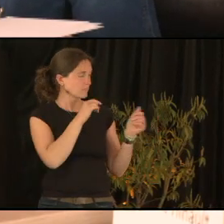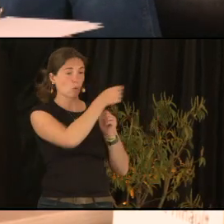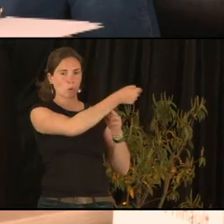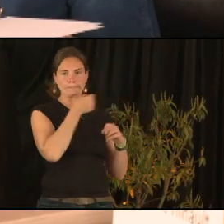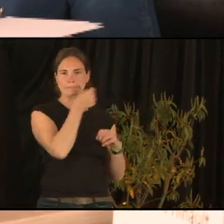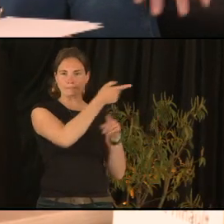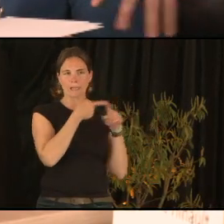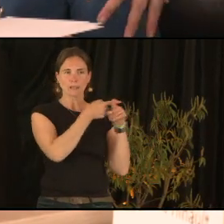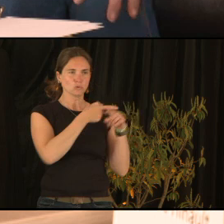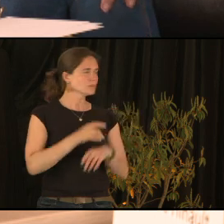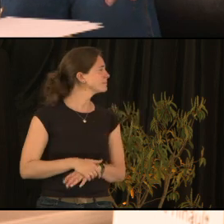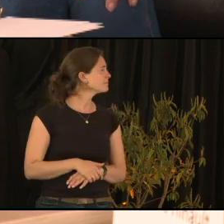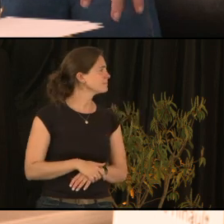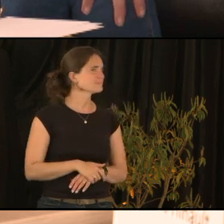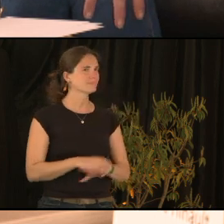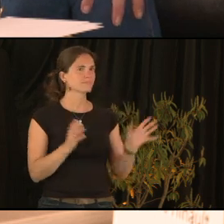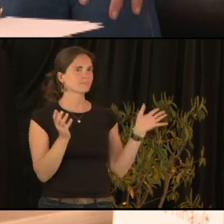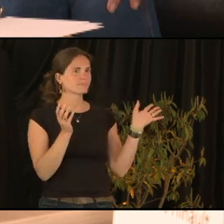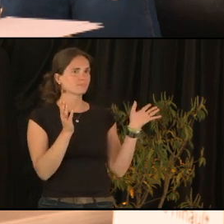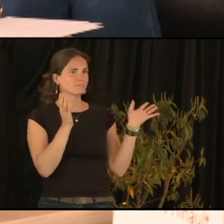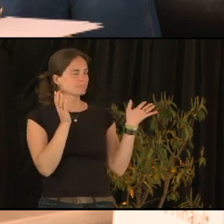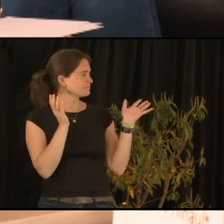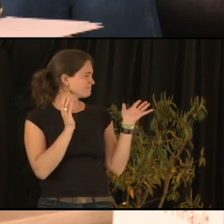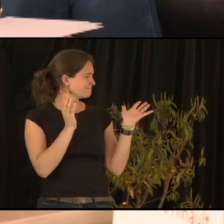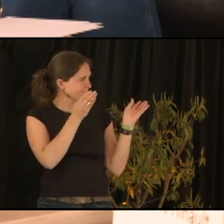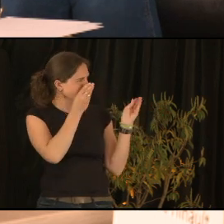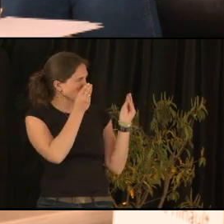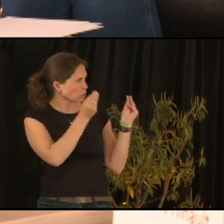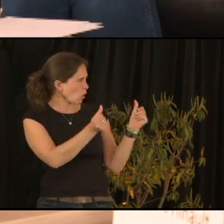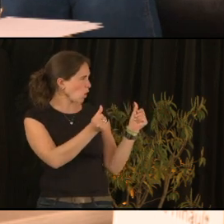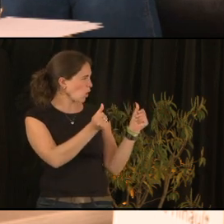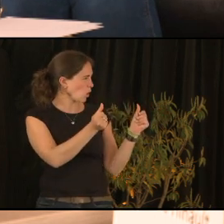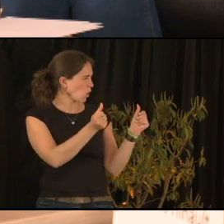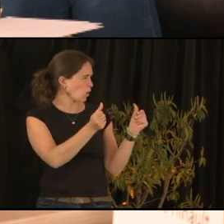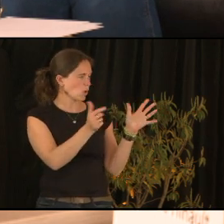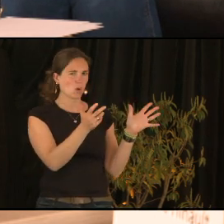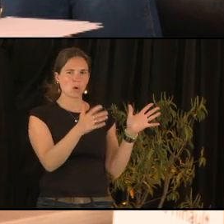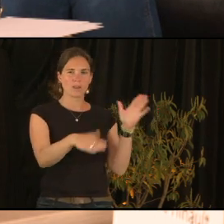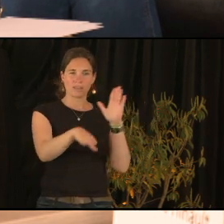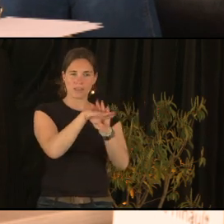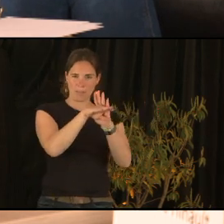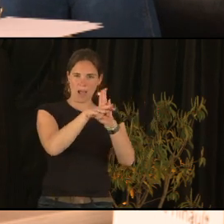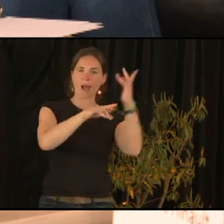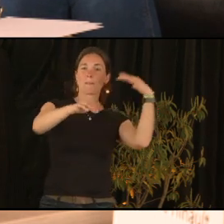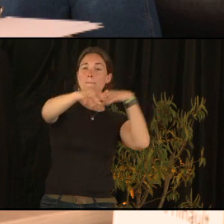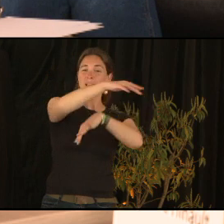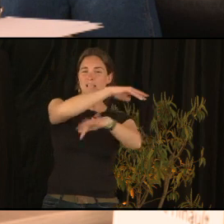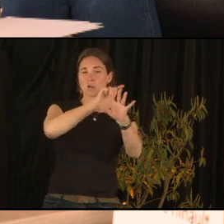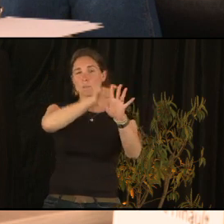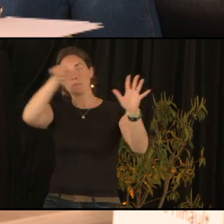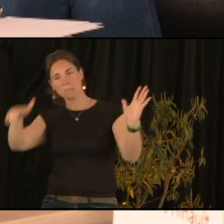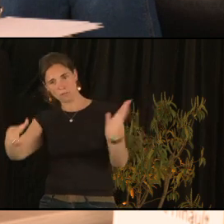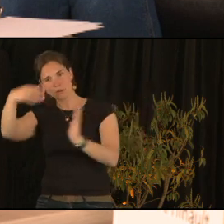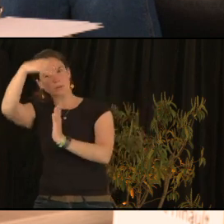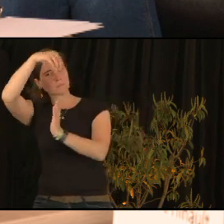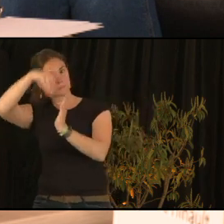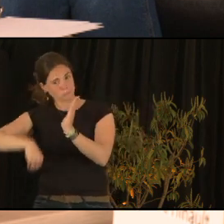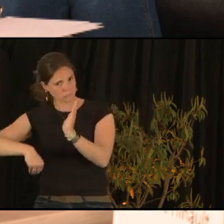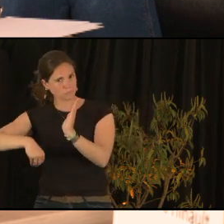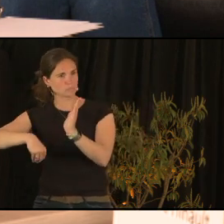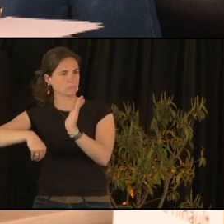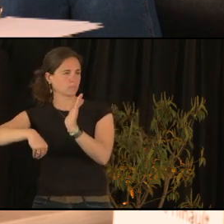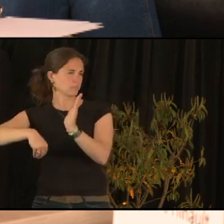le micro. Ça me semble... Vous avez plutôt trouvé votre paysage pour qu'il serve votre lieu, pour